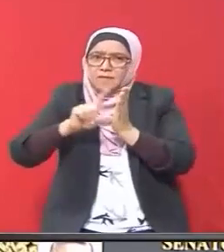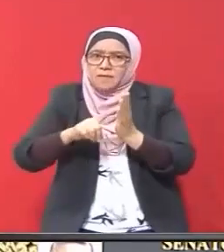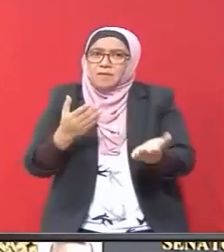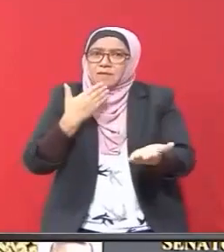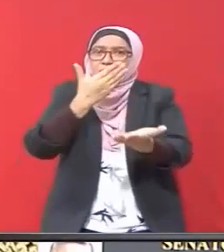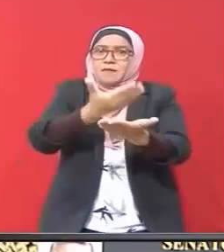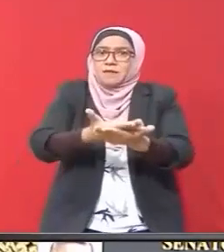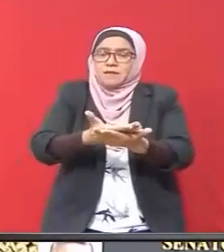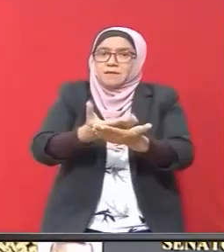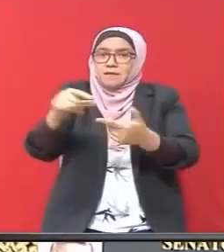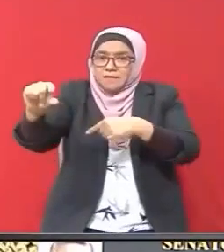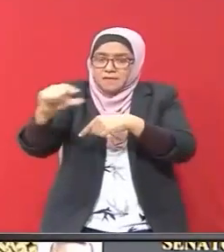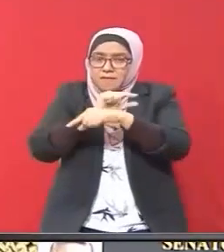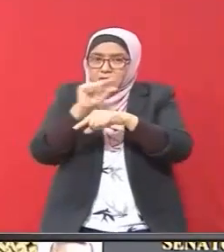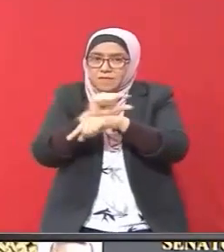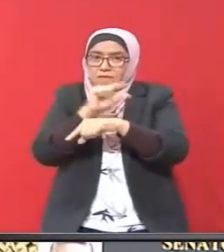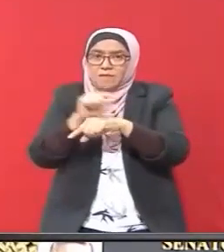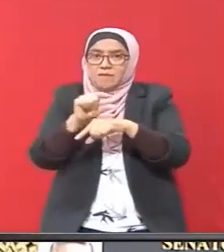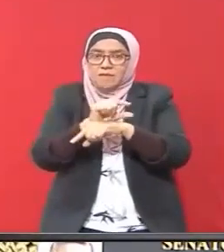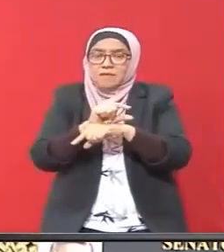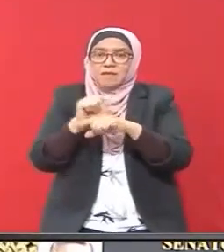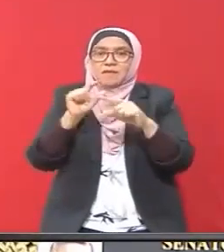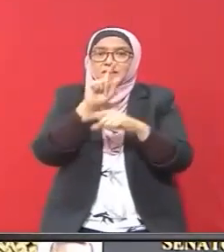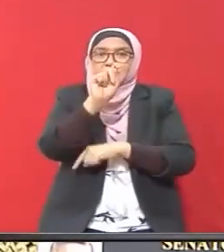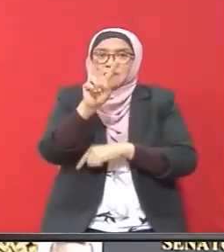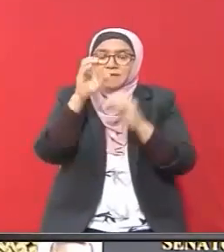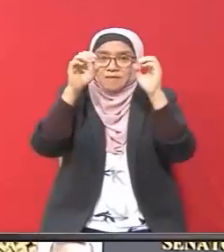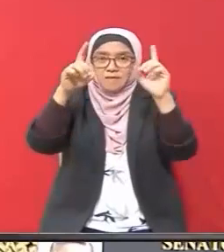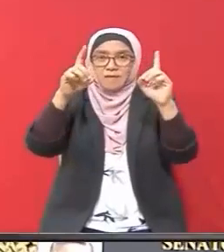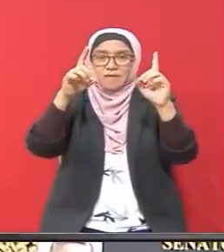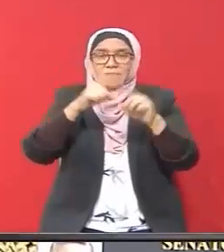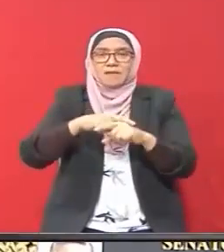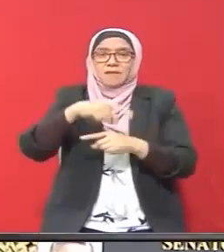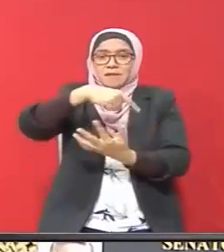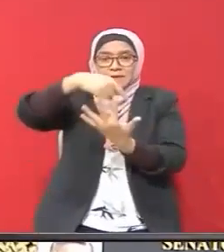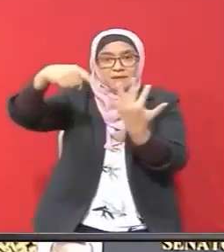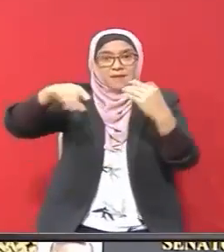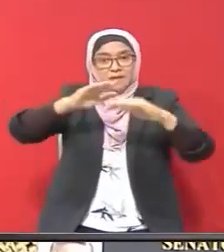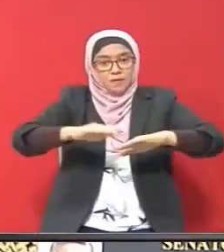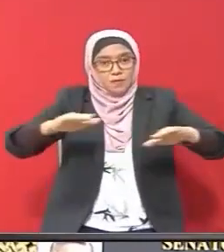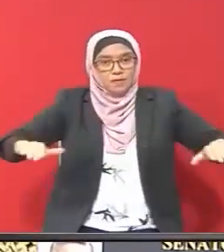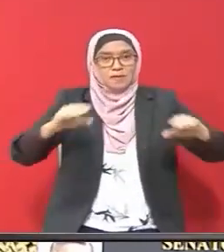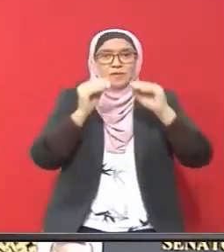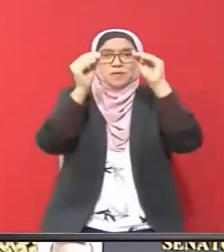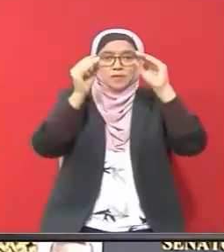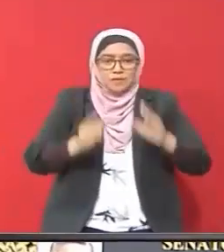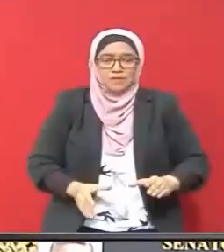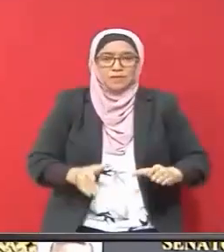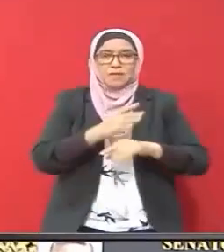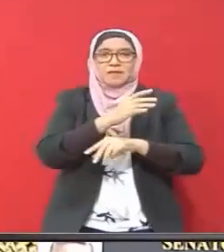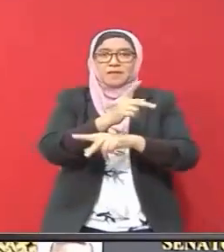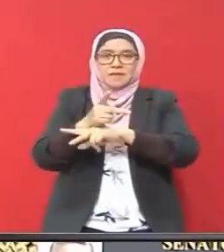TV pendidikan dalam kalangan murid guru serta Ibu Bapa dan penjaga Dika Salwa Banda dan